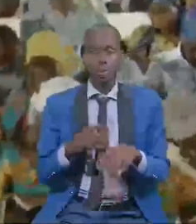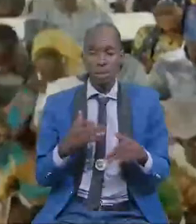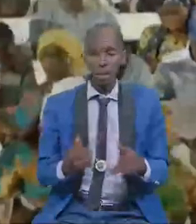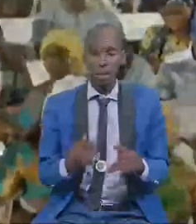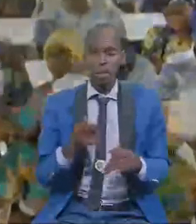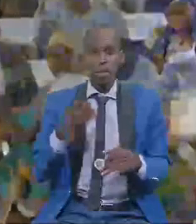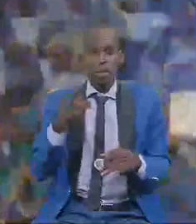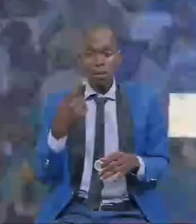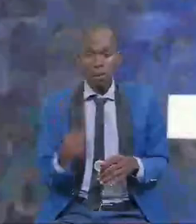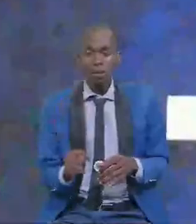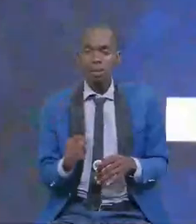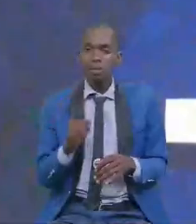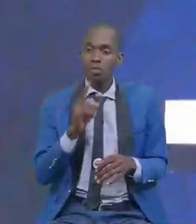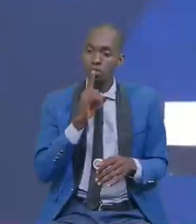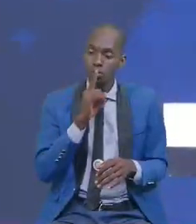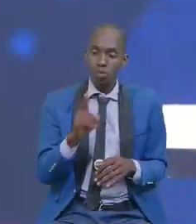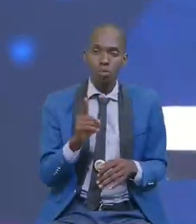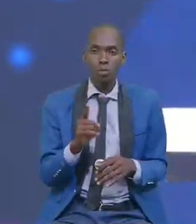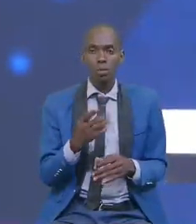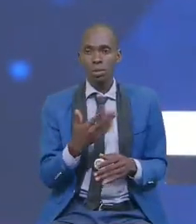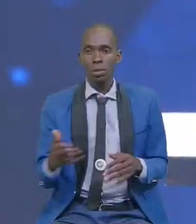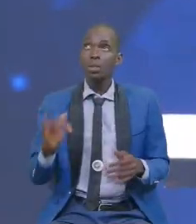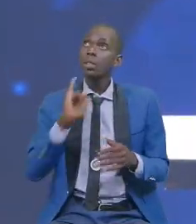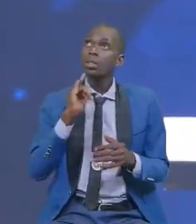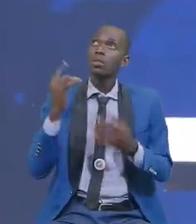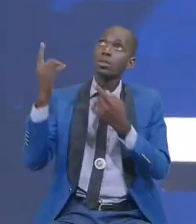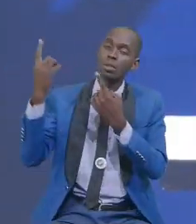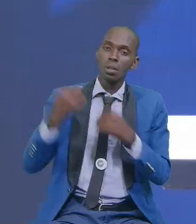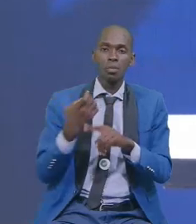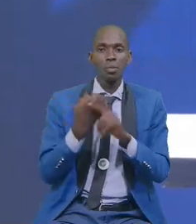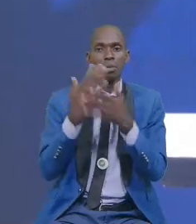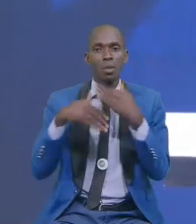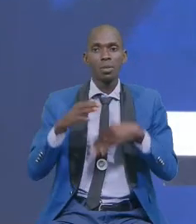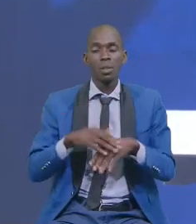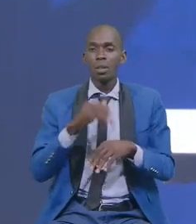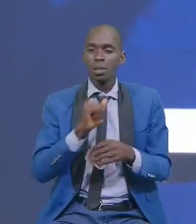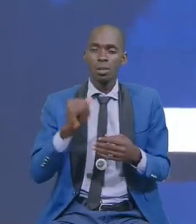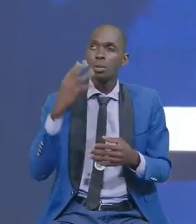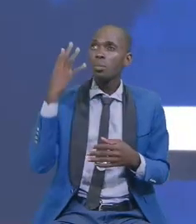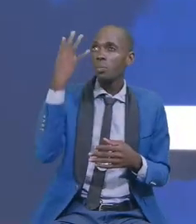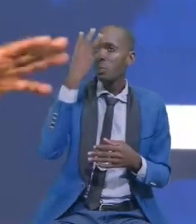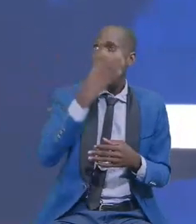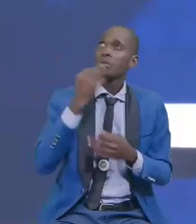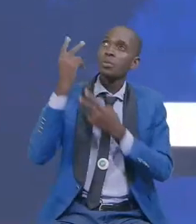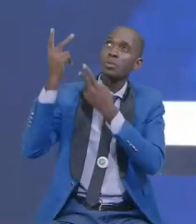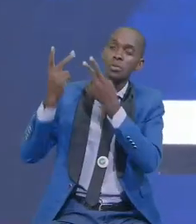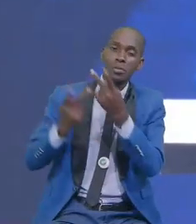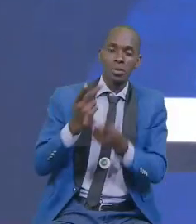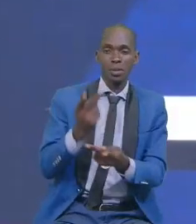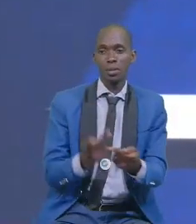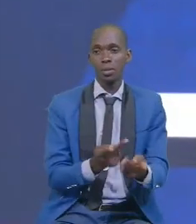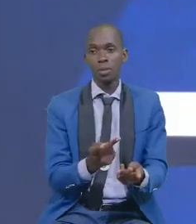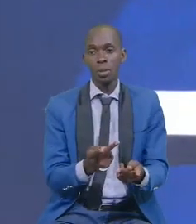La chose authentique est maintenant venue du ciel. La visitation glorieuse. La